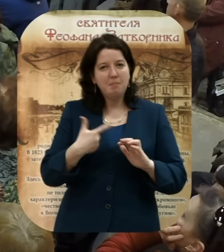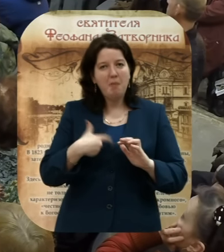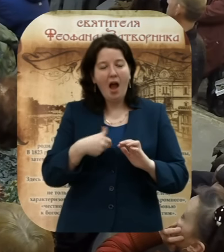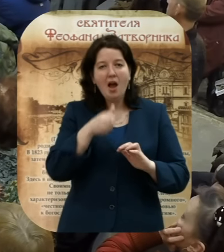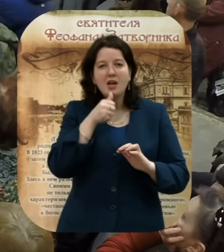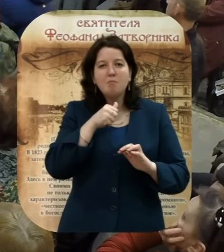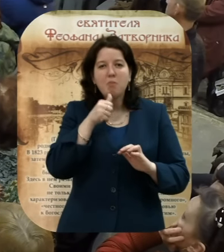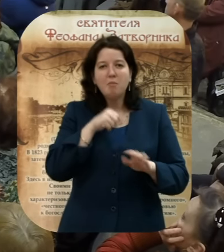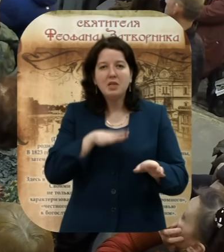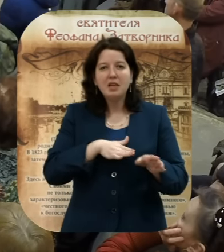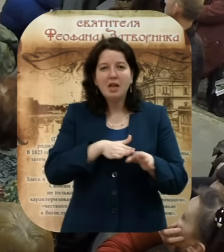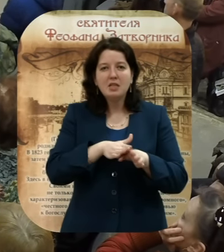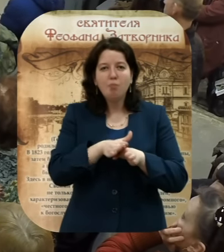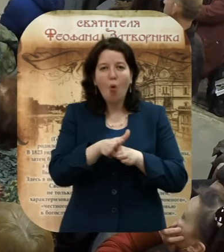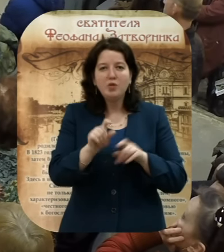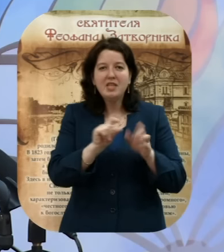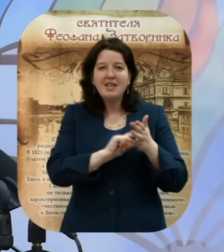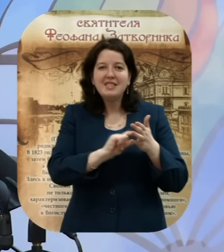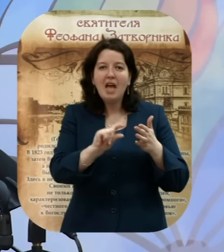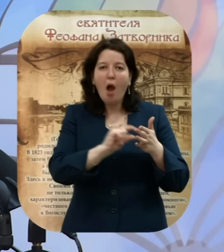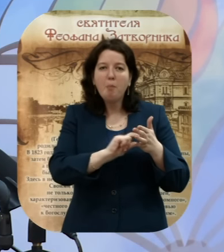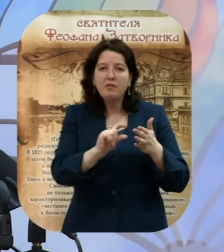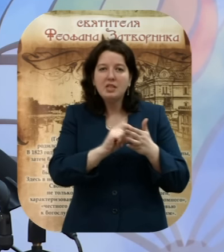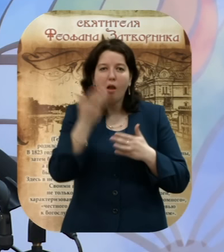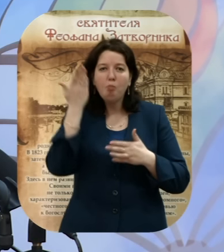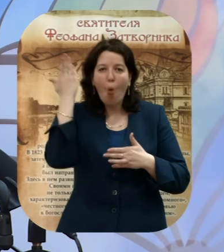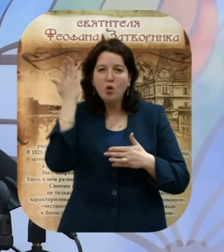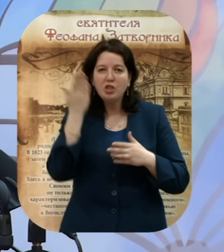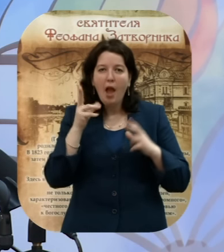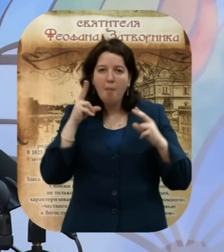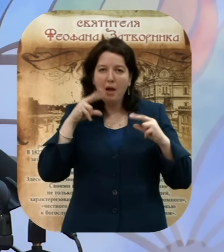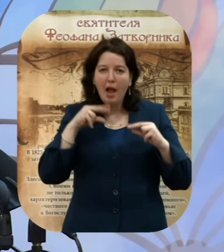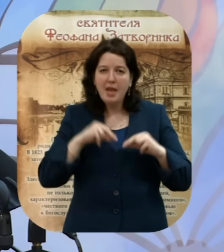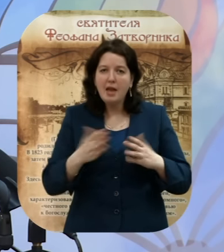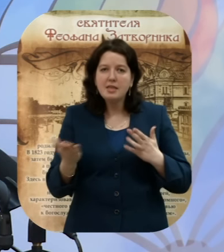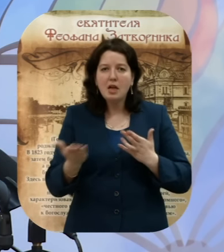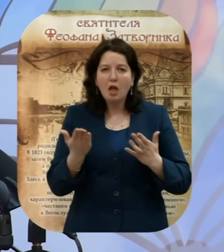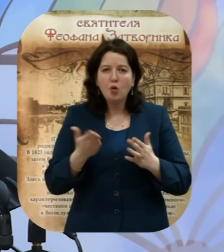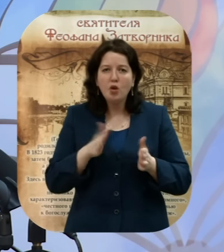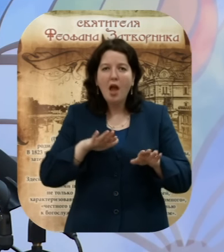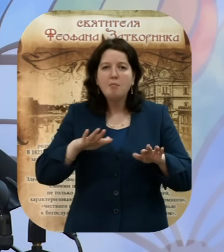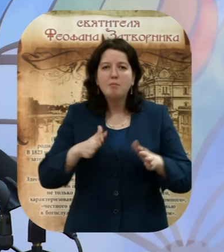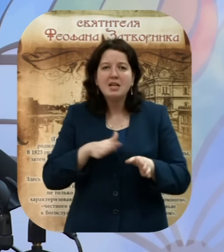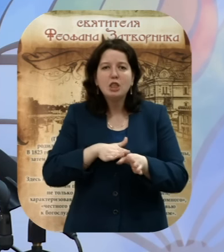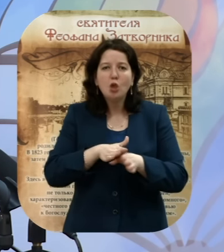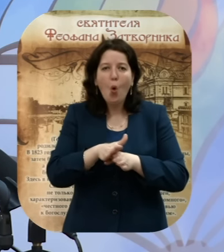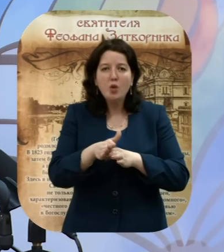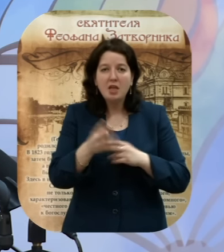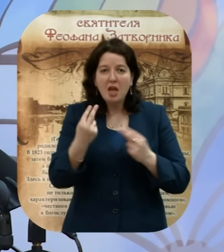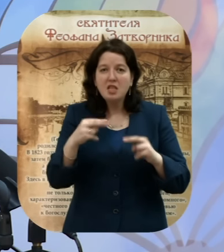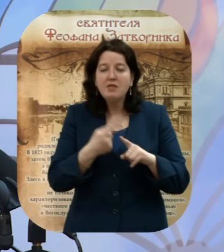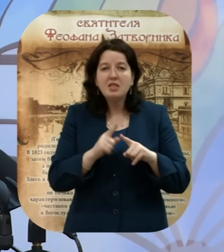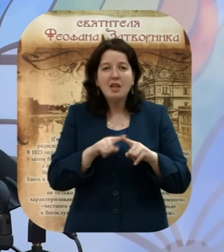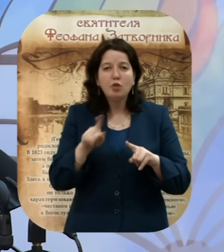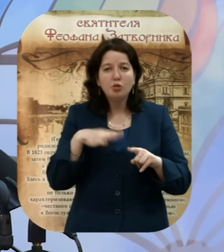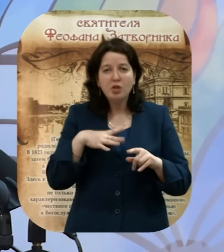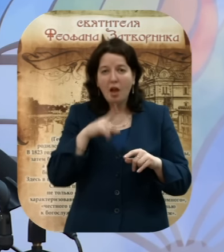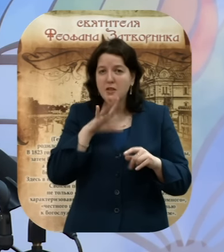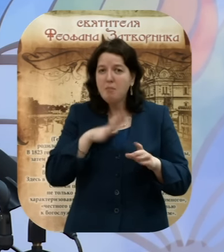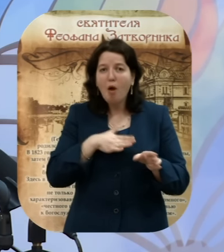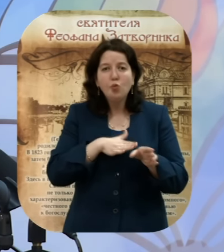исполнить заповеди Божии, покаяние, которое происходит из видения того, что я их не могу